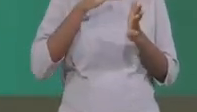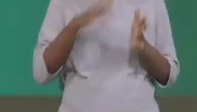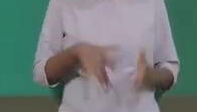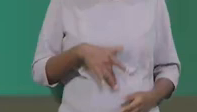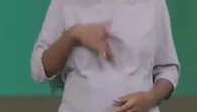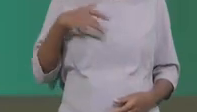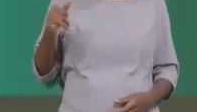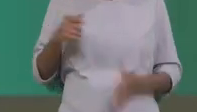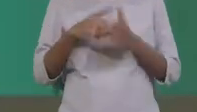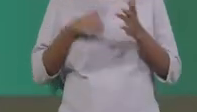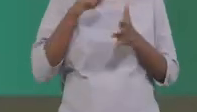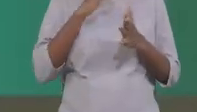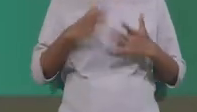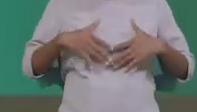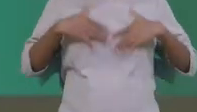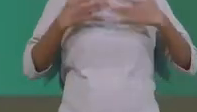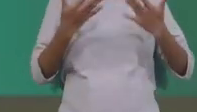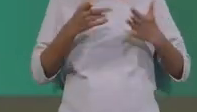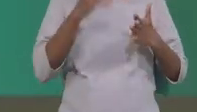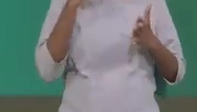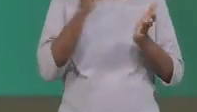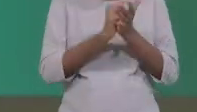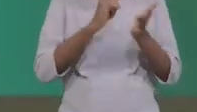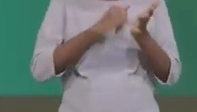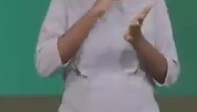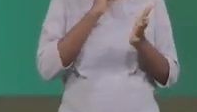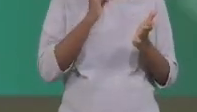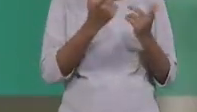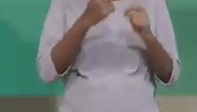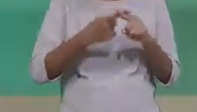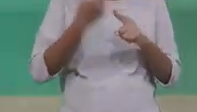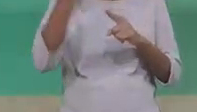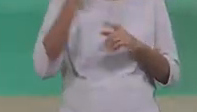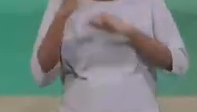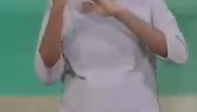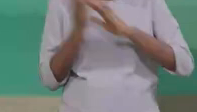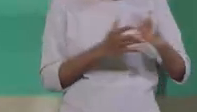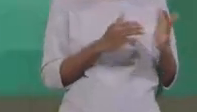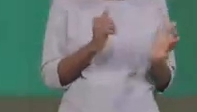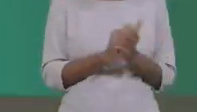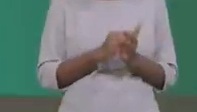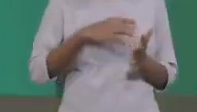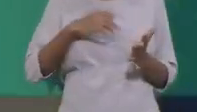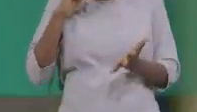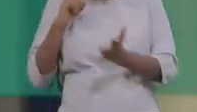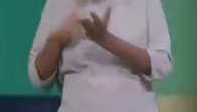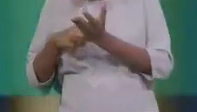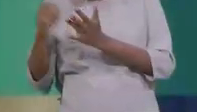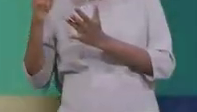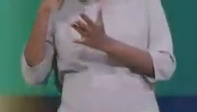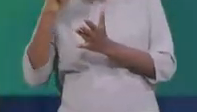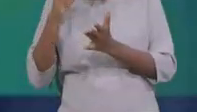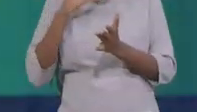démontrez, ce que vous ressentez, ce que vous confessez, que ça ne vient pas de Dieu, abandonnez cela et